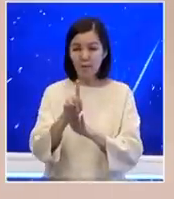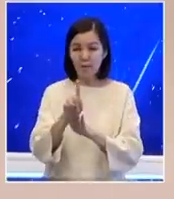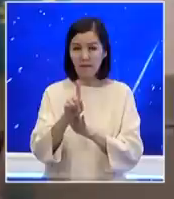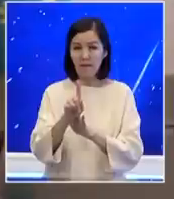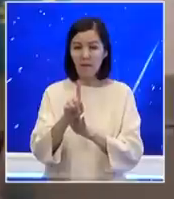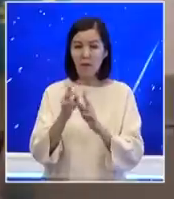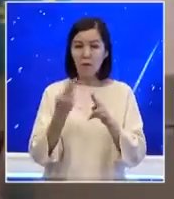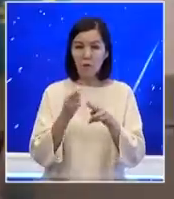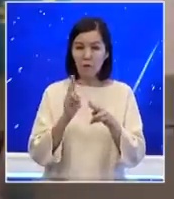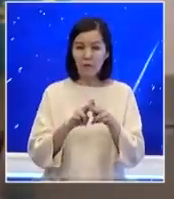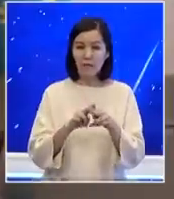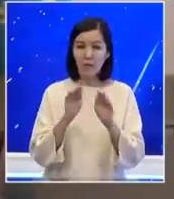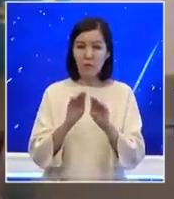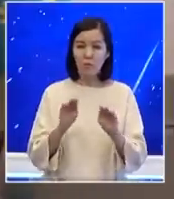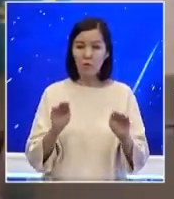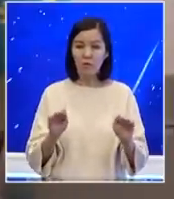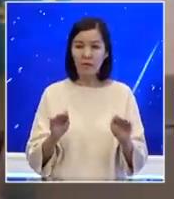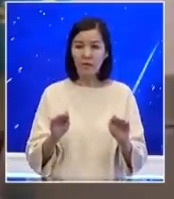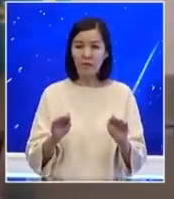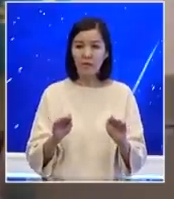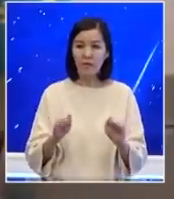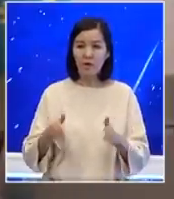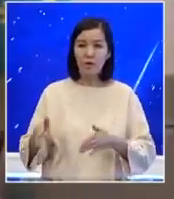байланысты оқушылардың жол жүру